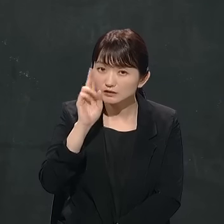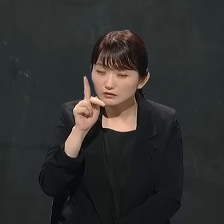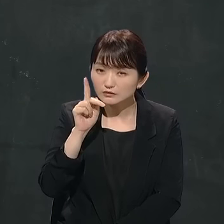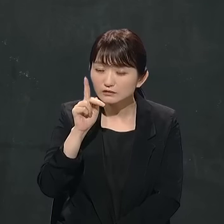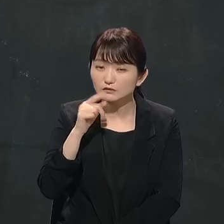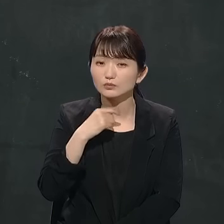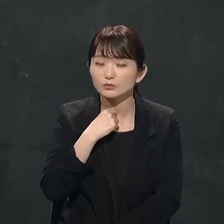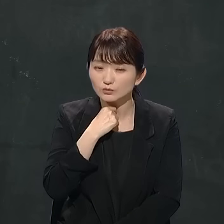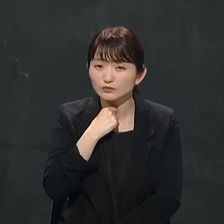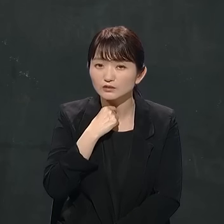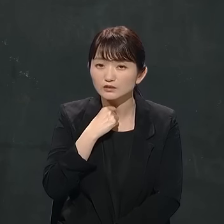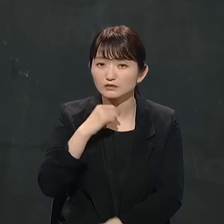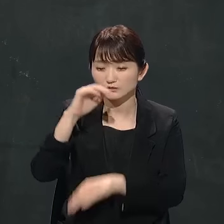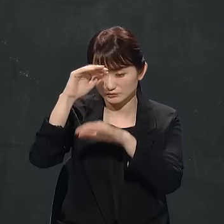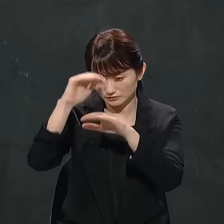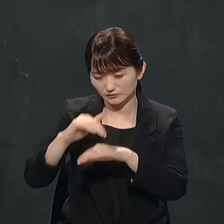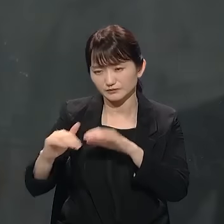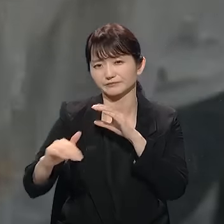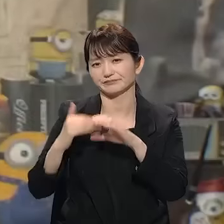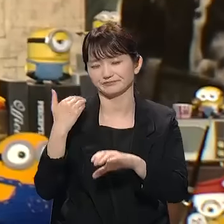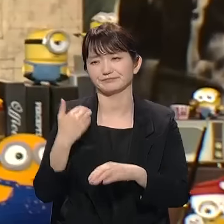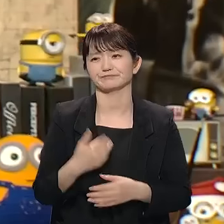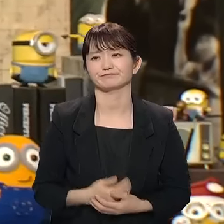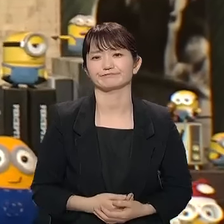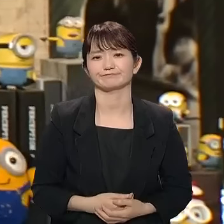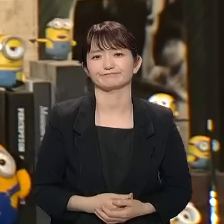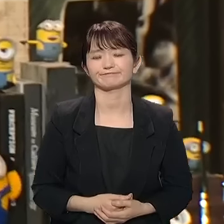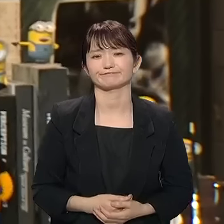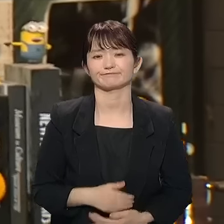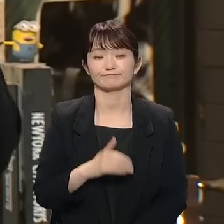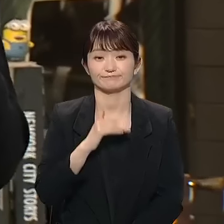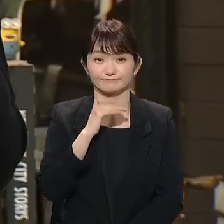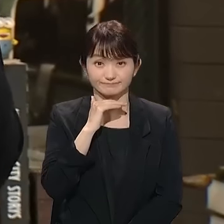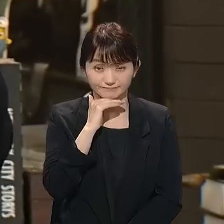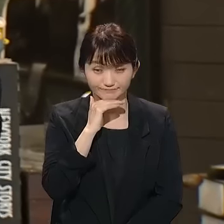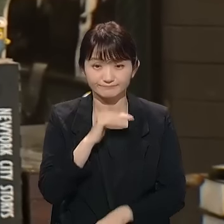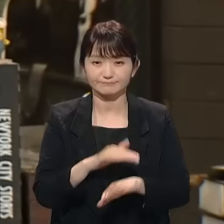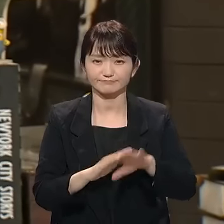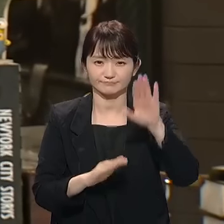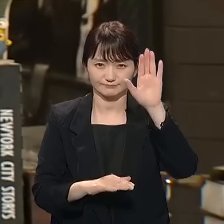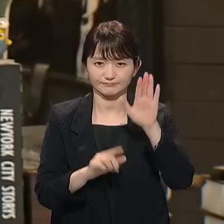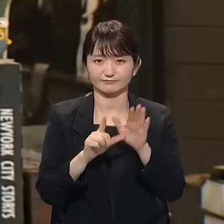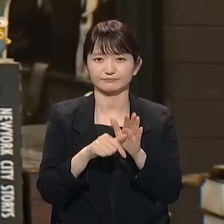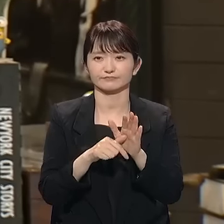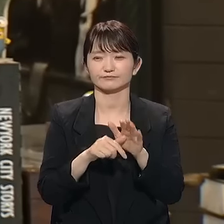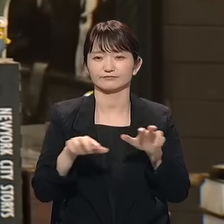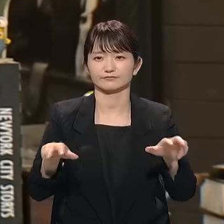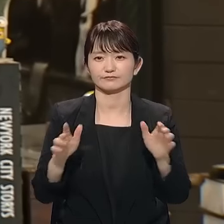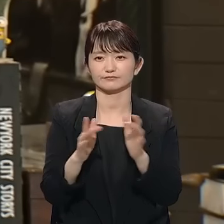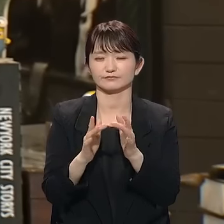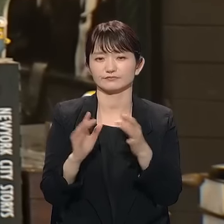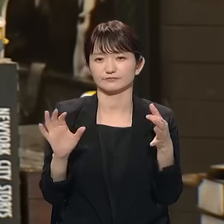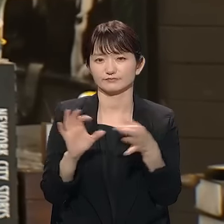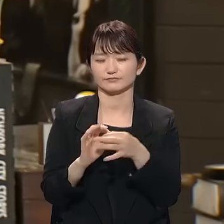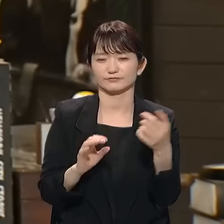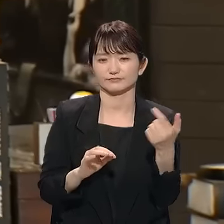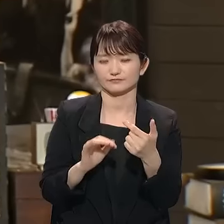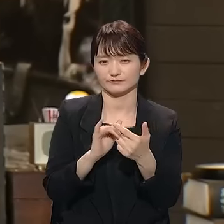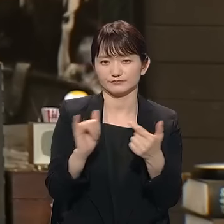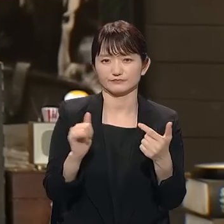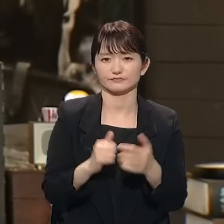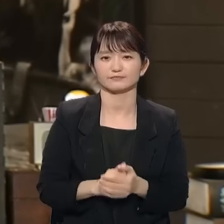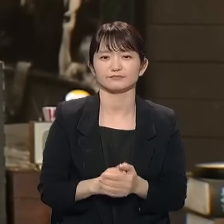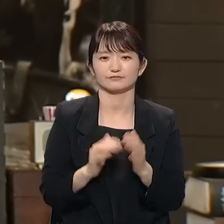싶어서 사연을 보내왔다고 합니다. 아, 그렇군요. 자, 기다리고 기다리셨던 부처 핸드업타임. 지금 6천여 분의 가족 여러분들 함께하고